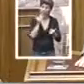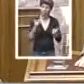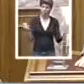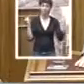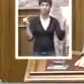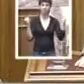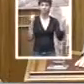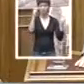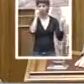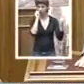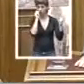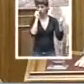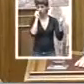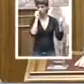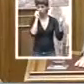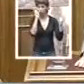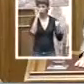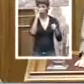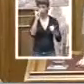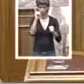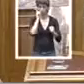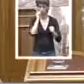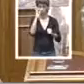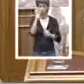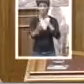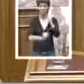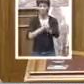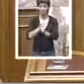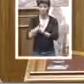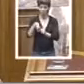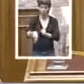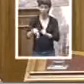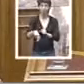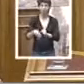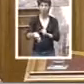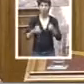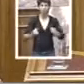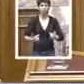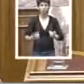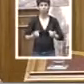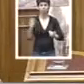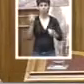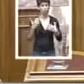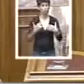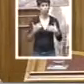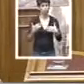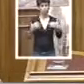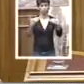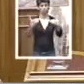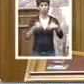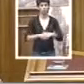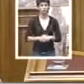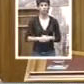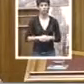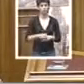έναν άντρα που ευδοκίμως 4 δεκαετίες υπηρέτησε το Κοινοβούλιο, στον πρώην αρχηγό της Νέας Δημοκρατίας, τον κύριο